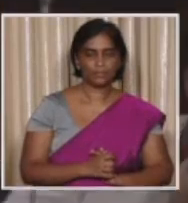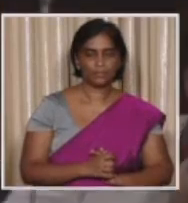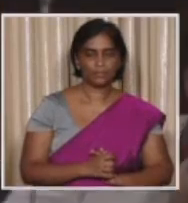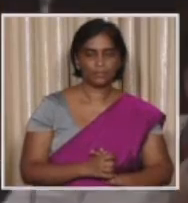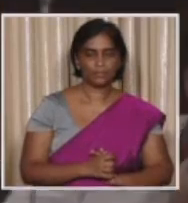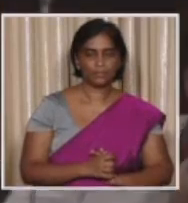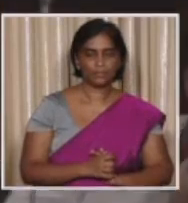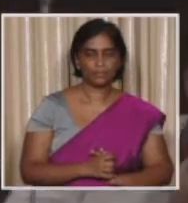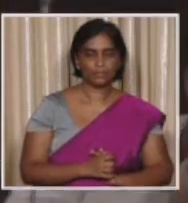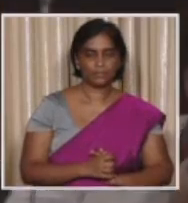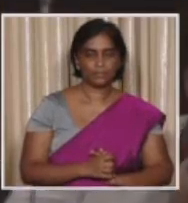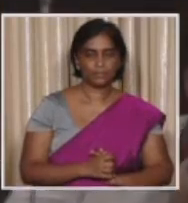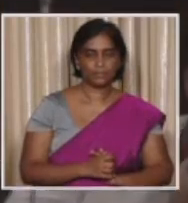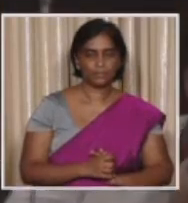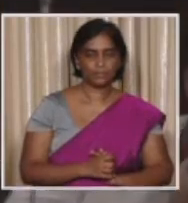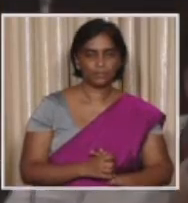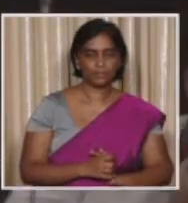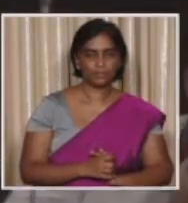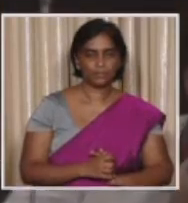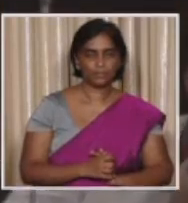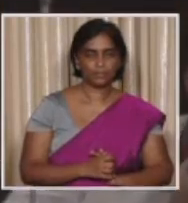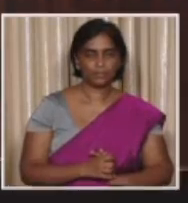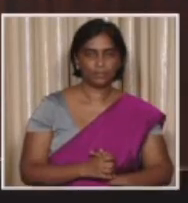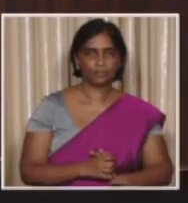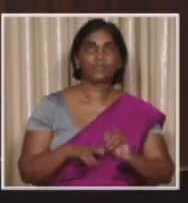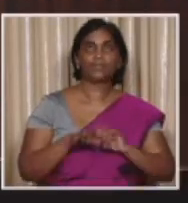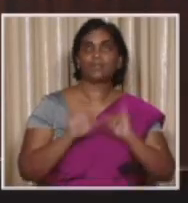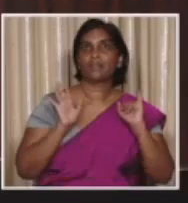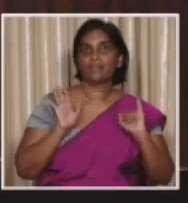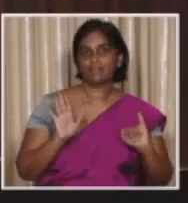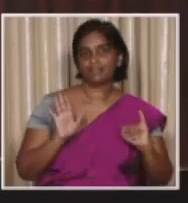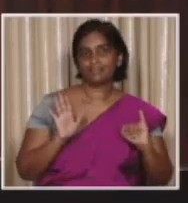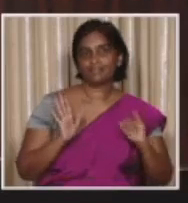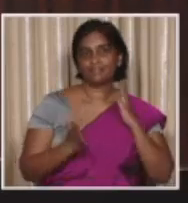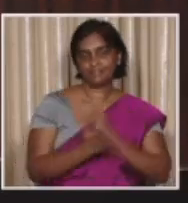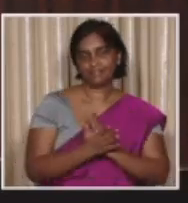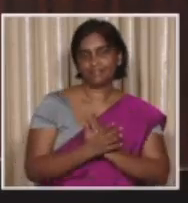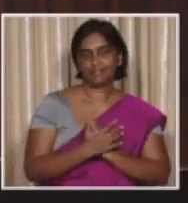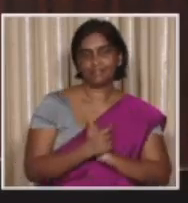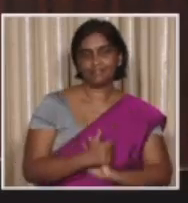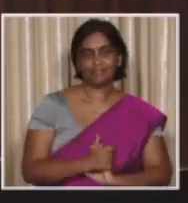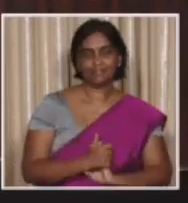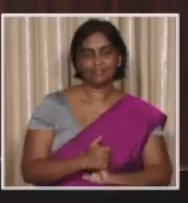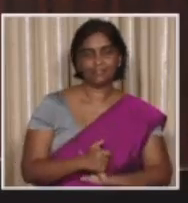කාලය ලබා දෙන්න කියලා ඉල්ලීමක් කරනවා. 24යි 6ට සභානායක කාලේ ගෙනියන්න පුළුවන්.